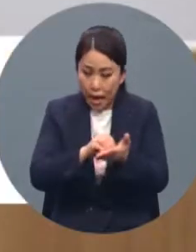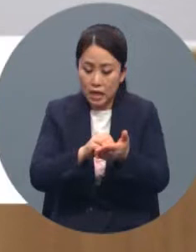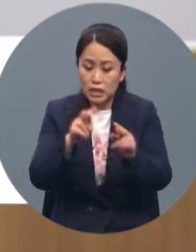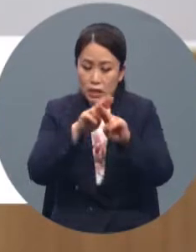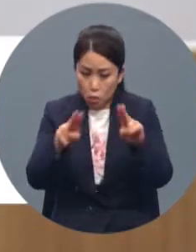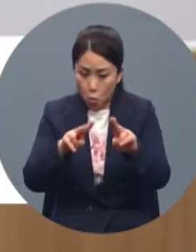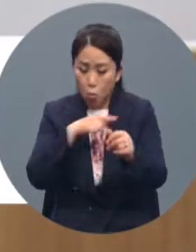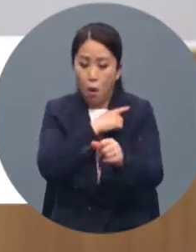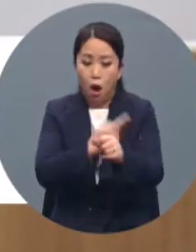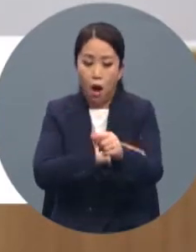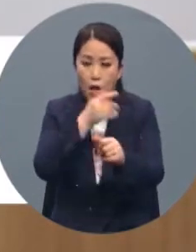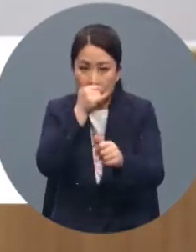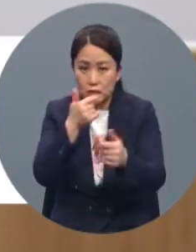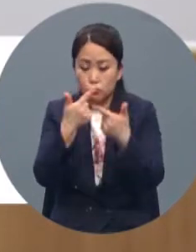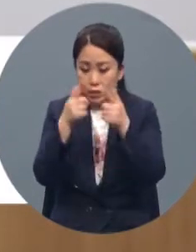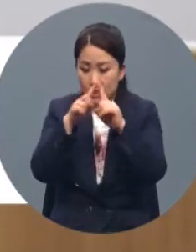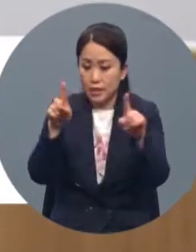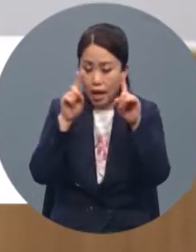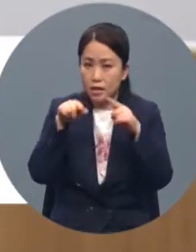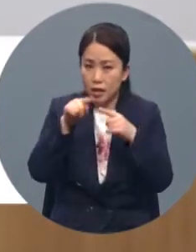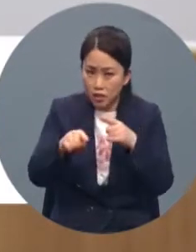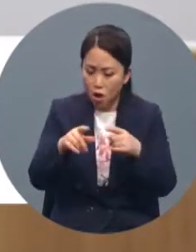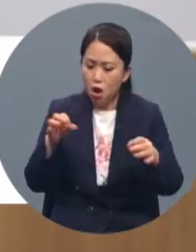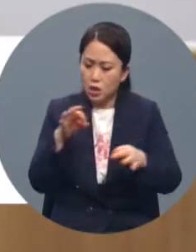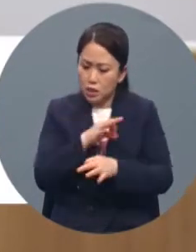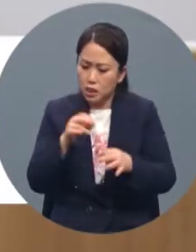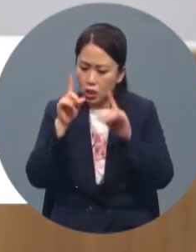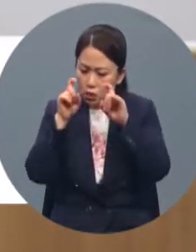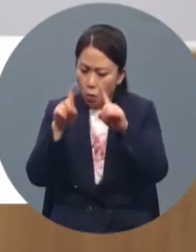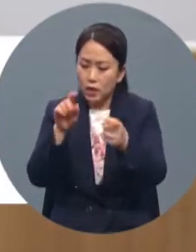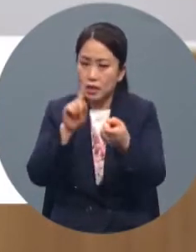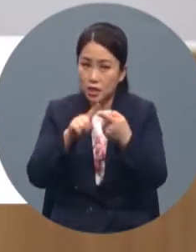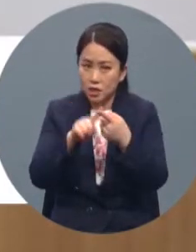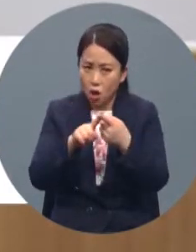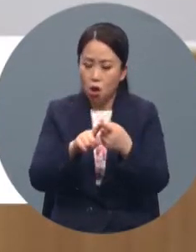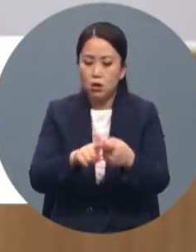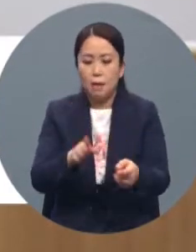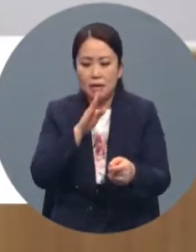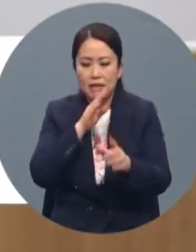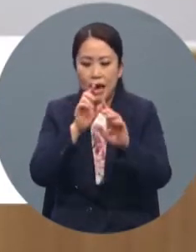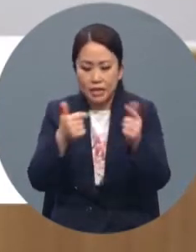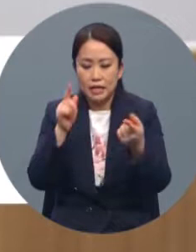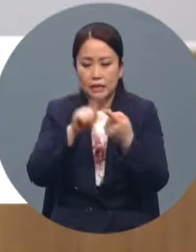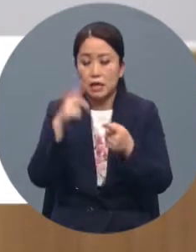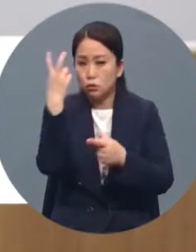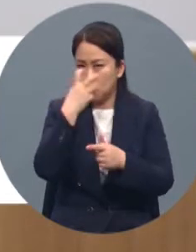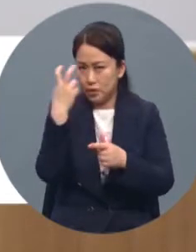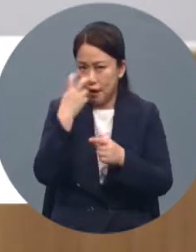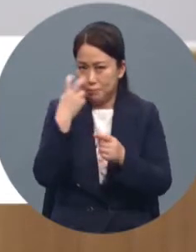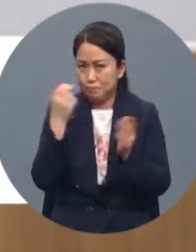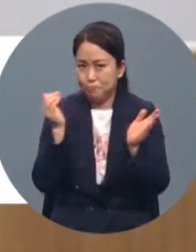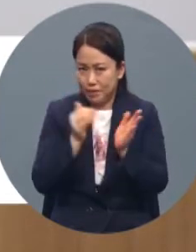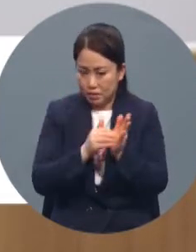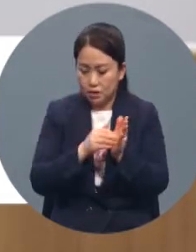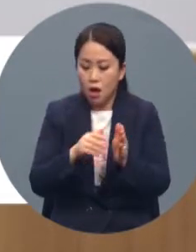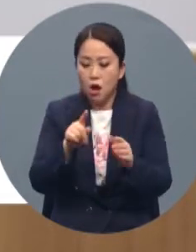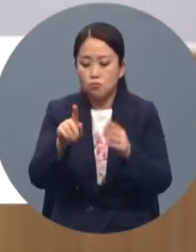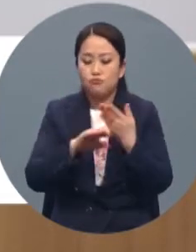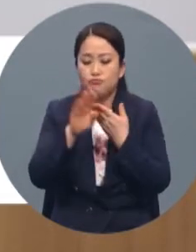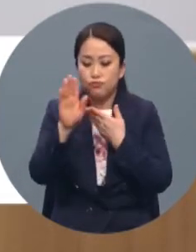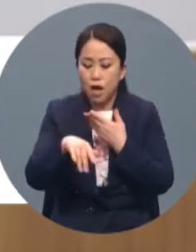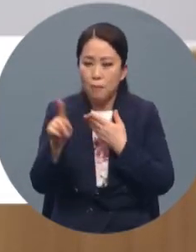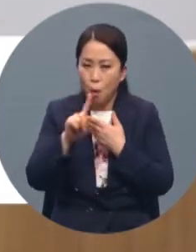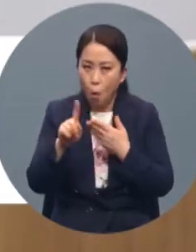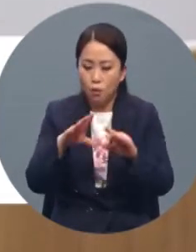대학이 학내 입시 부정 의혹과 관련한 사실관계를 조사한 후 일련의 조치를 취하는 것이